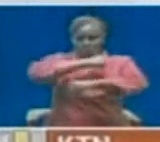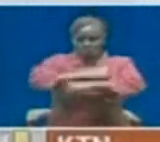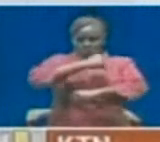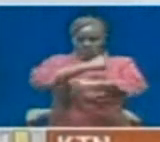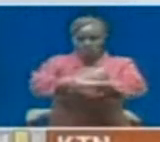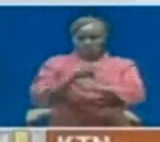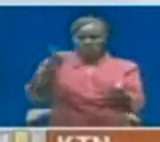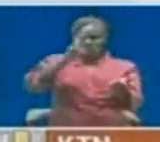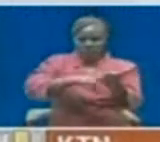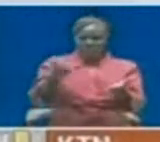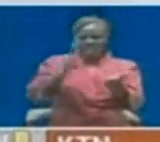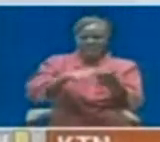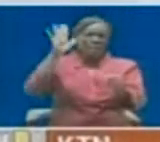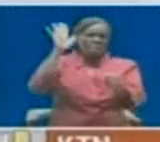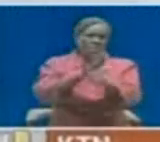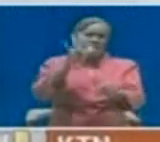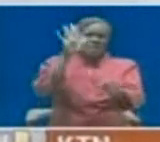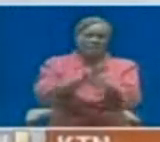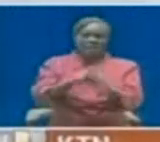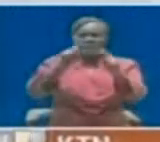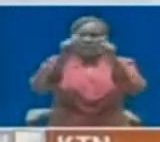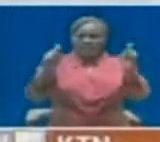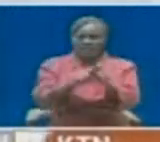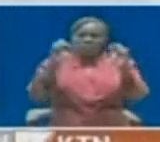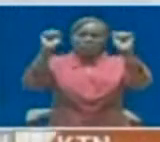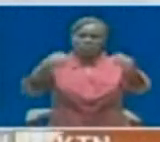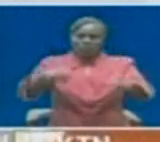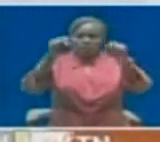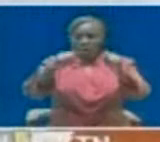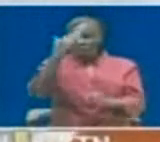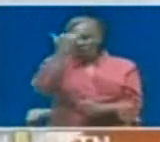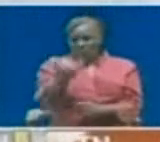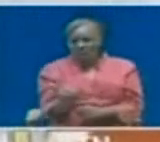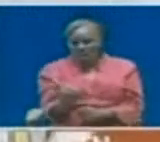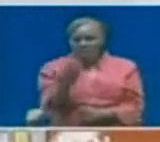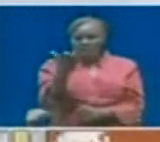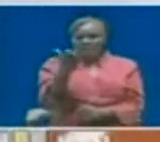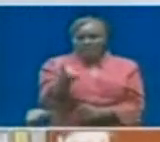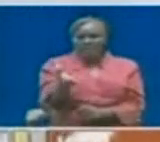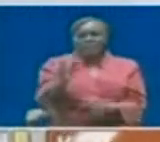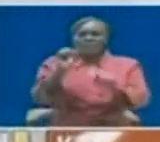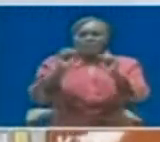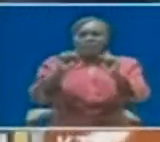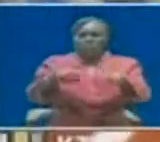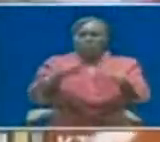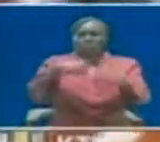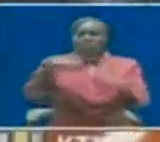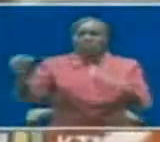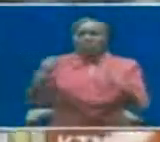to register as many teams as possible because these are what are going to go for these